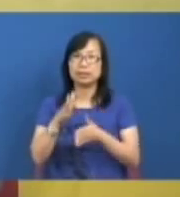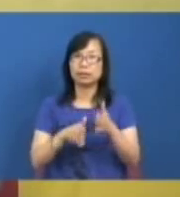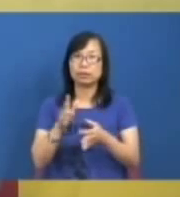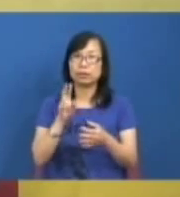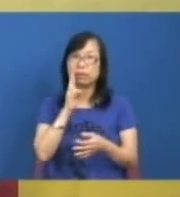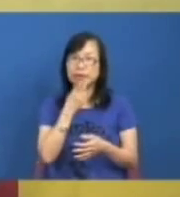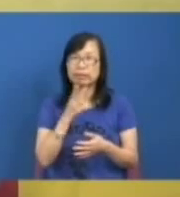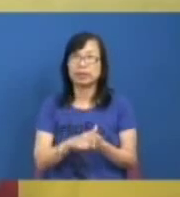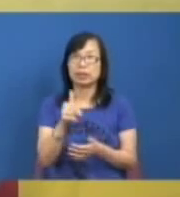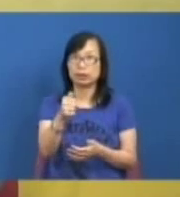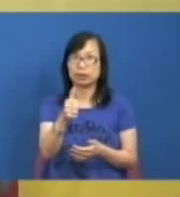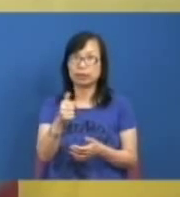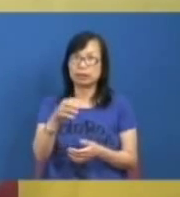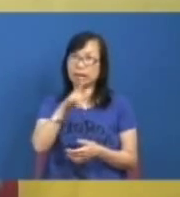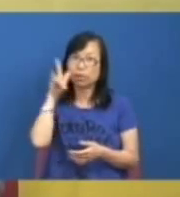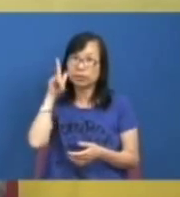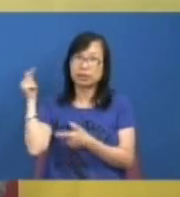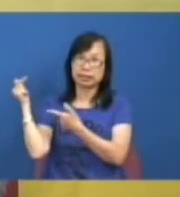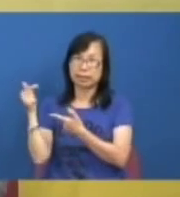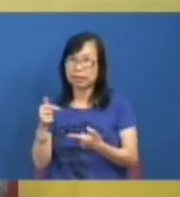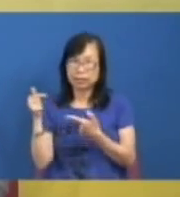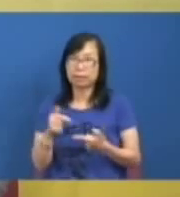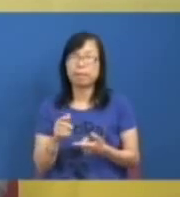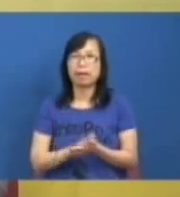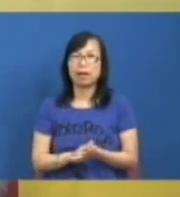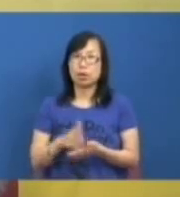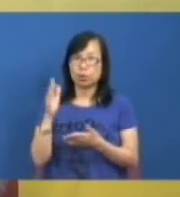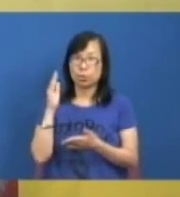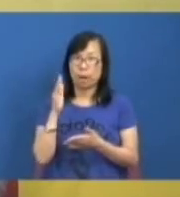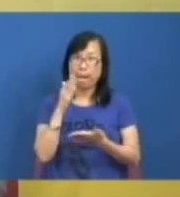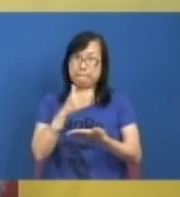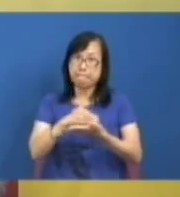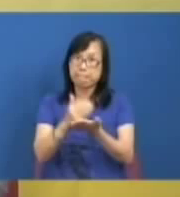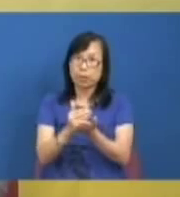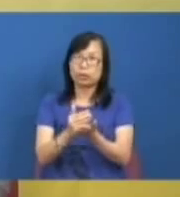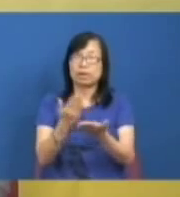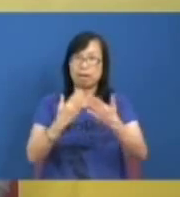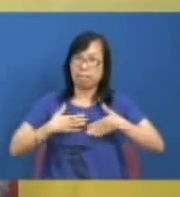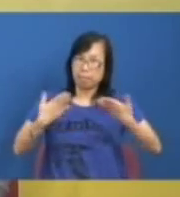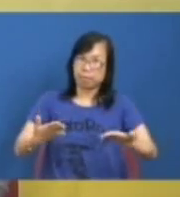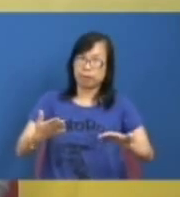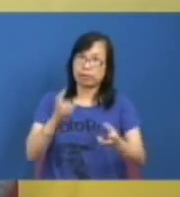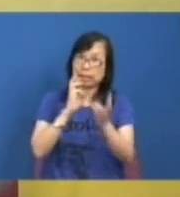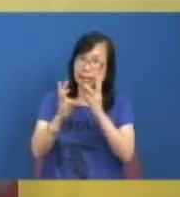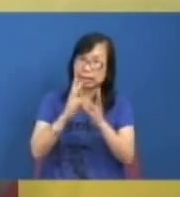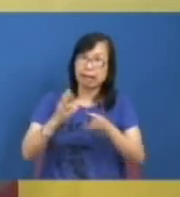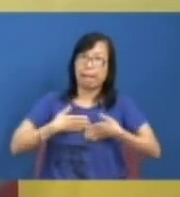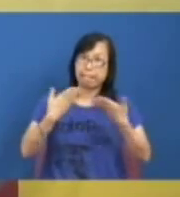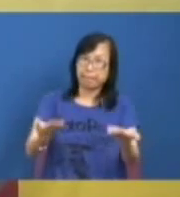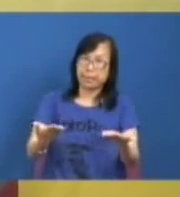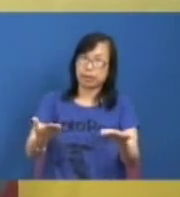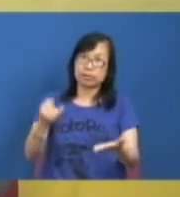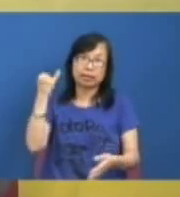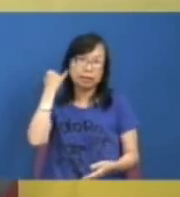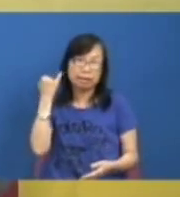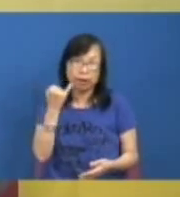都是多謝農業社一直呢就幫我們的節目呢是將一些不同我們的表達的訊息呢就是表達給我們的